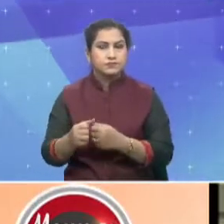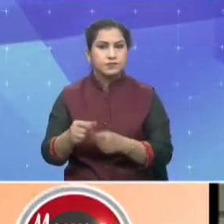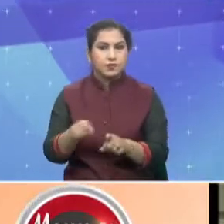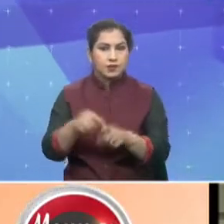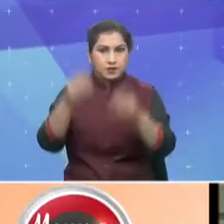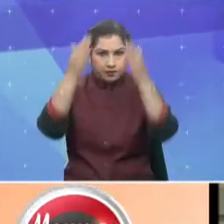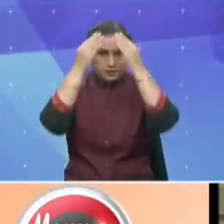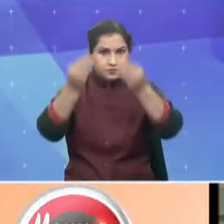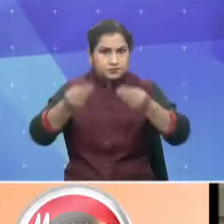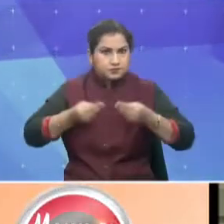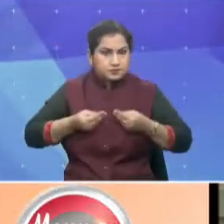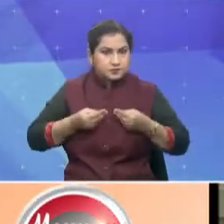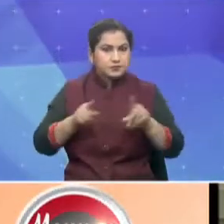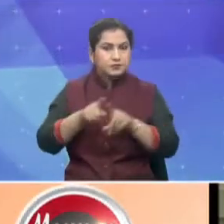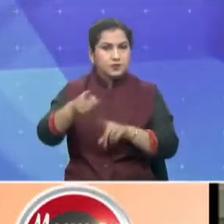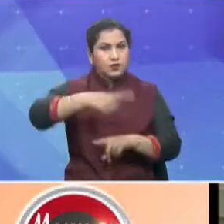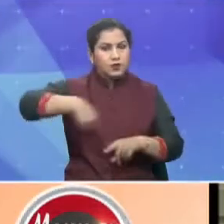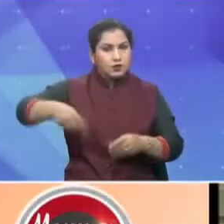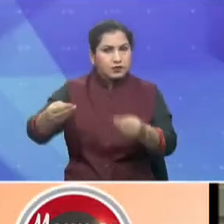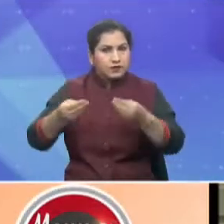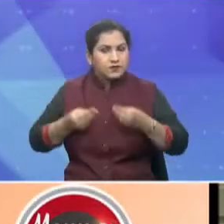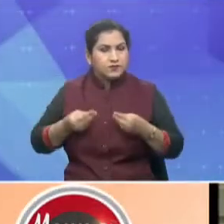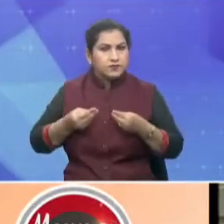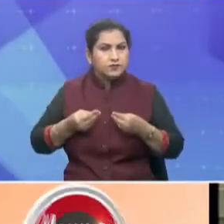सुखदं वरदं